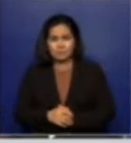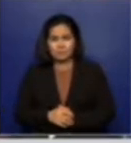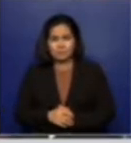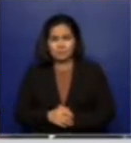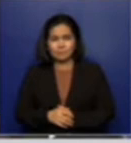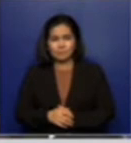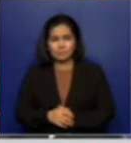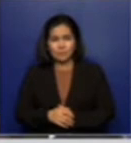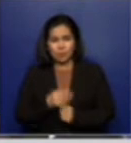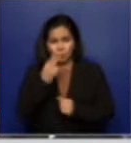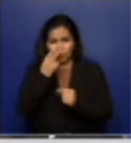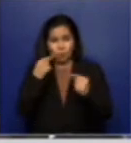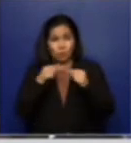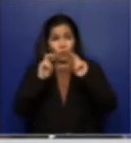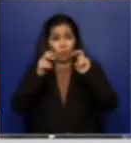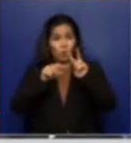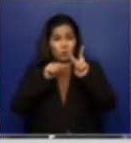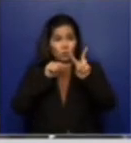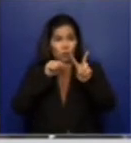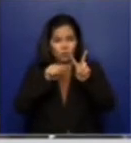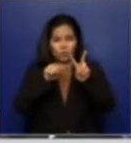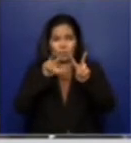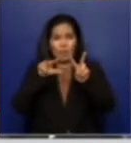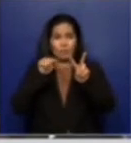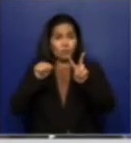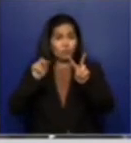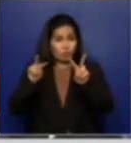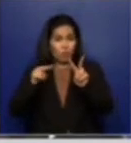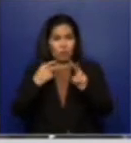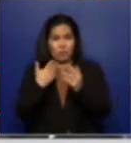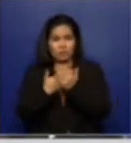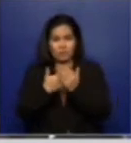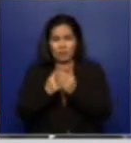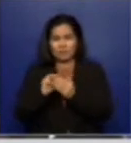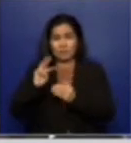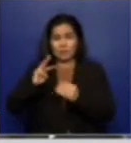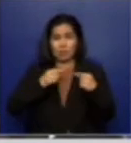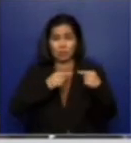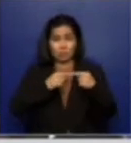ถ้าไปดูหัวข้อ 2.3.2 นี่ผูกพันงบประมาณไปถึงปี